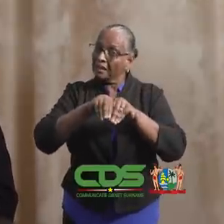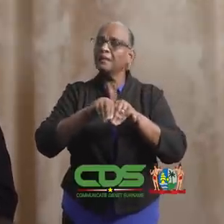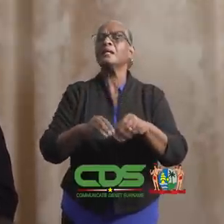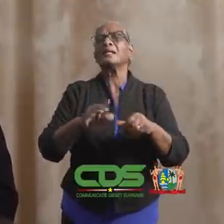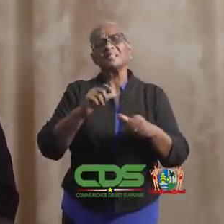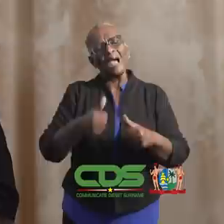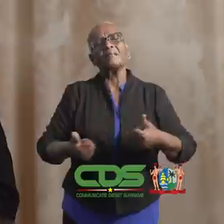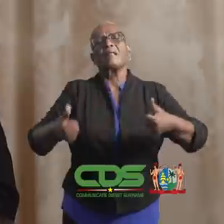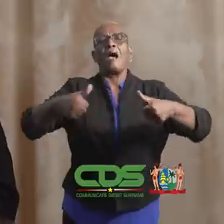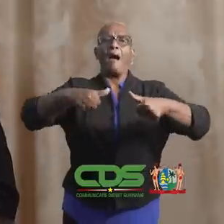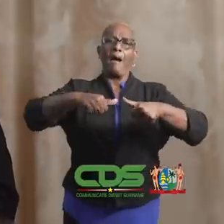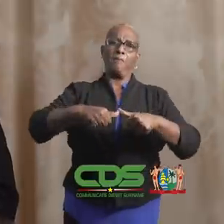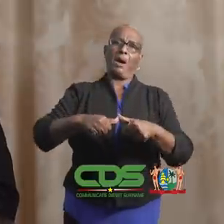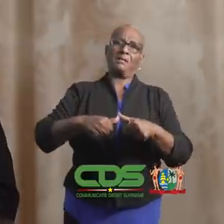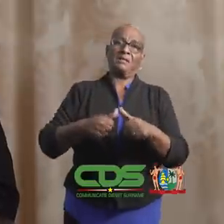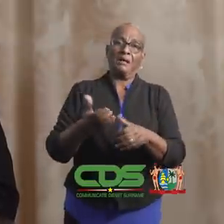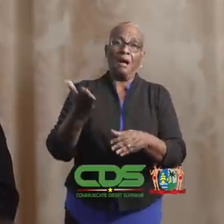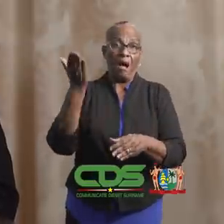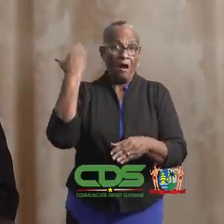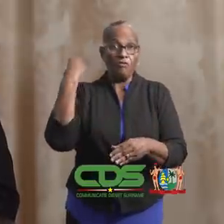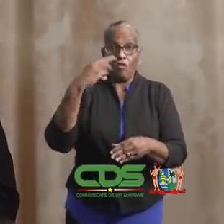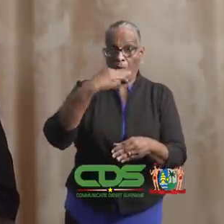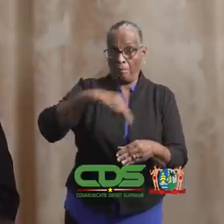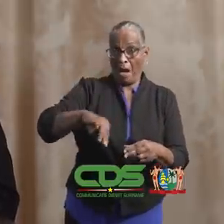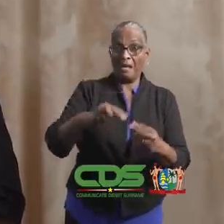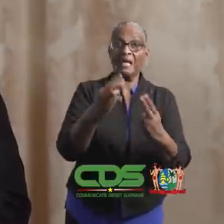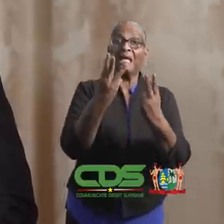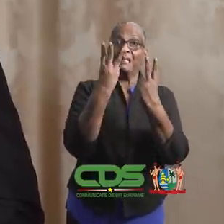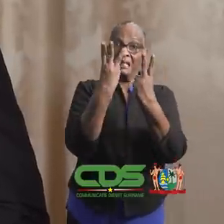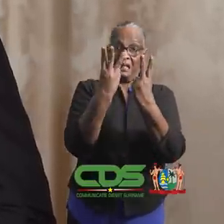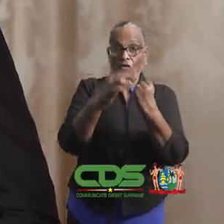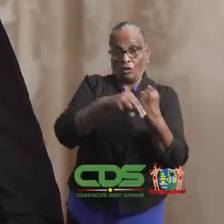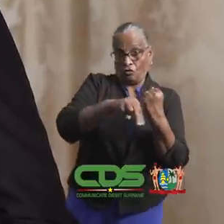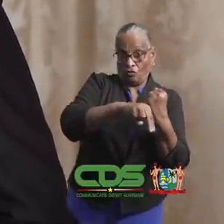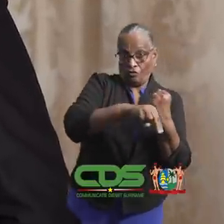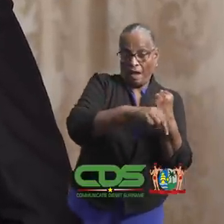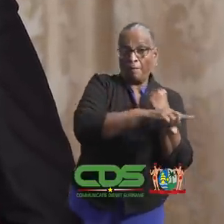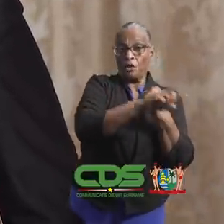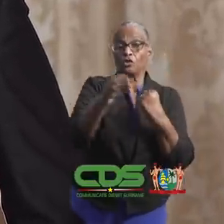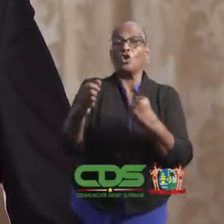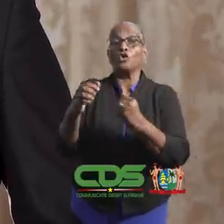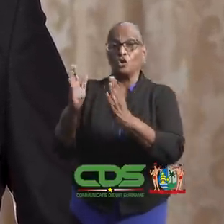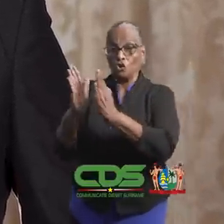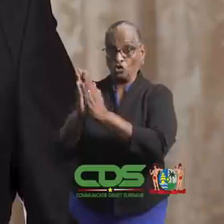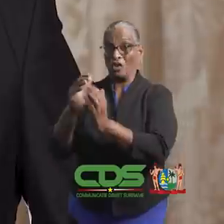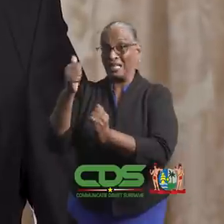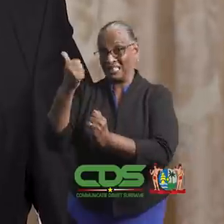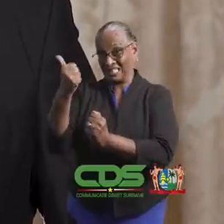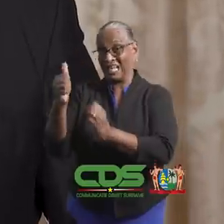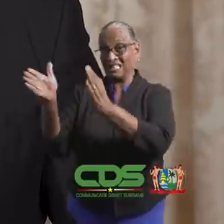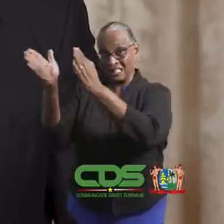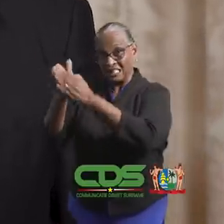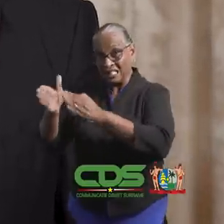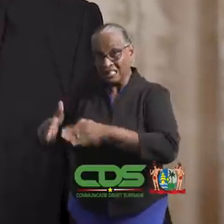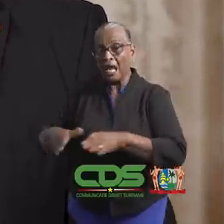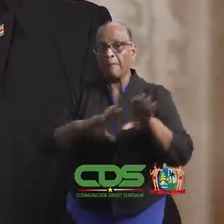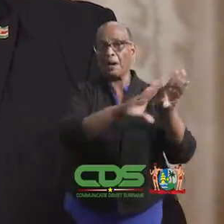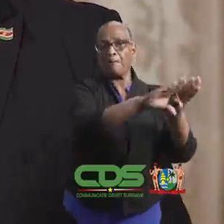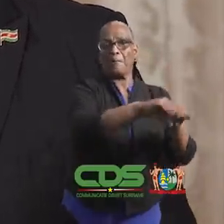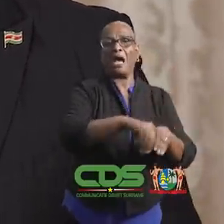aan te passen. Vanaf maandag 23 november tot en met zondag 6 december gelden de volgende